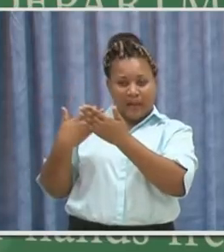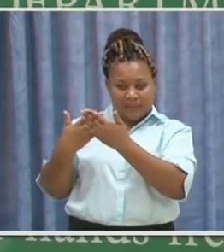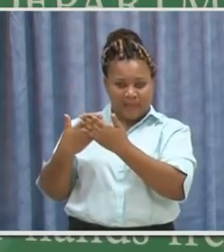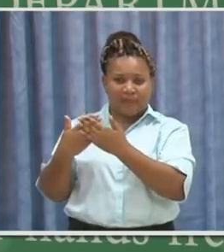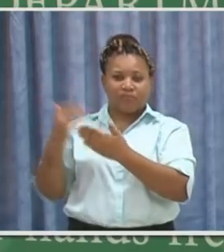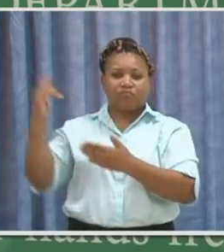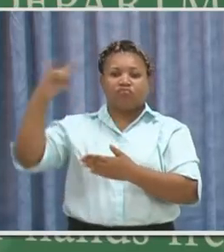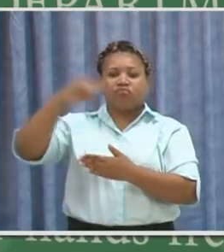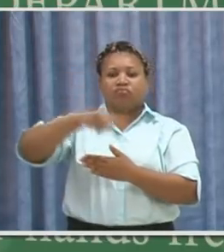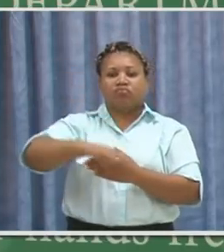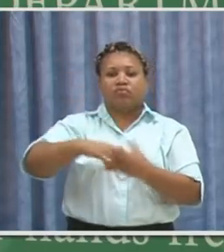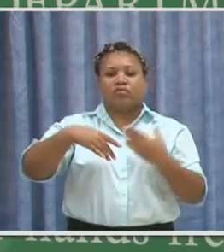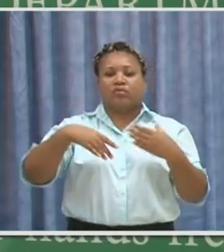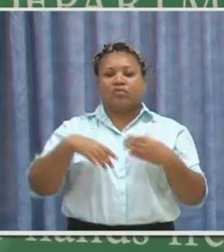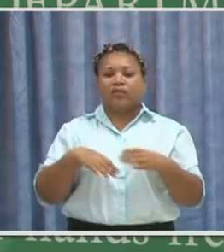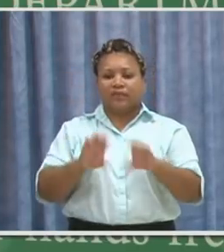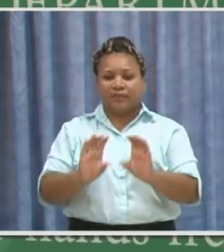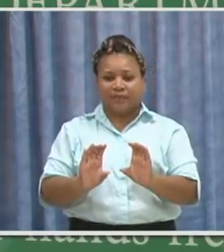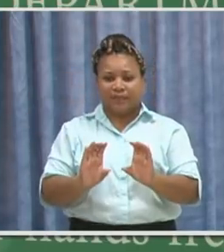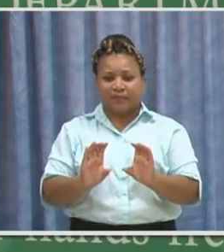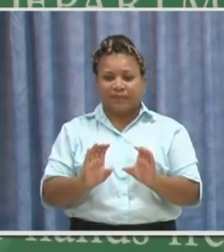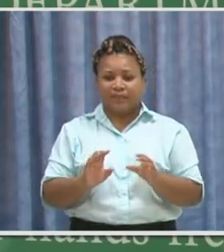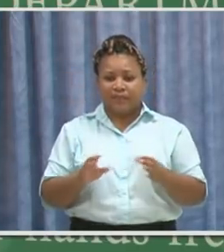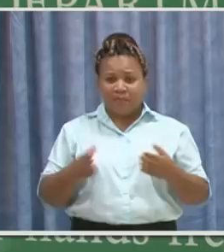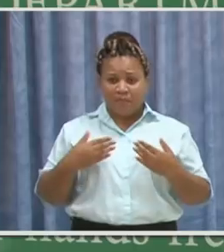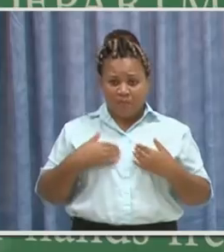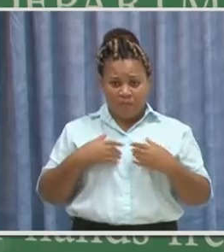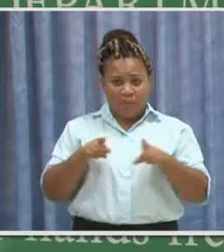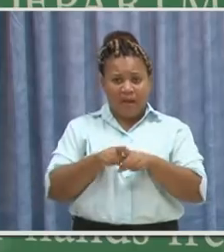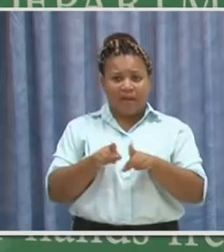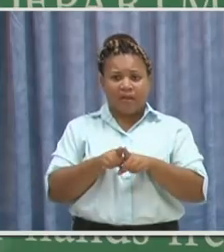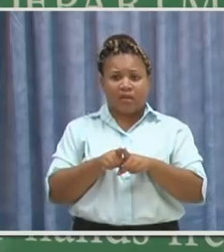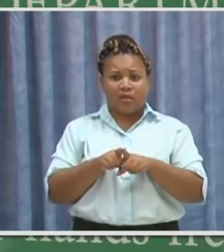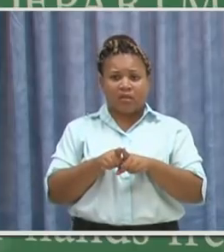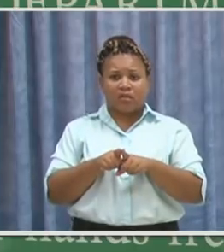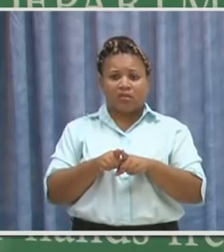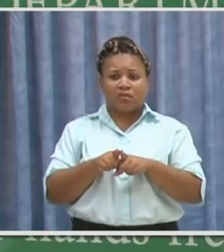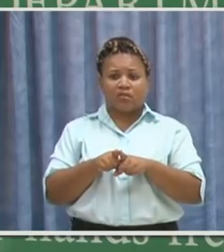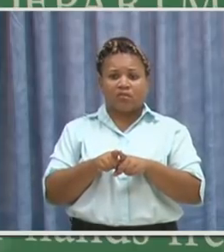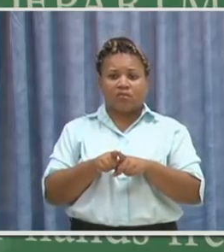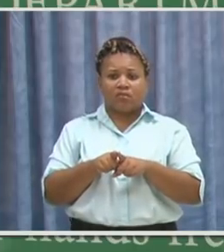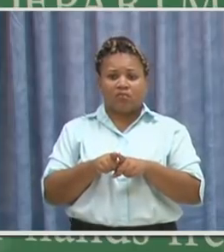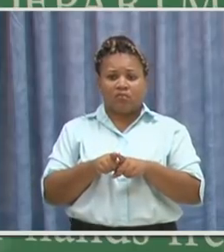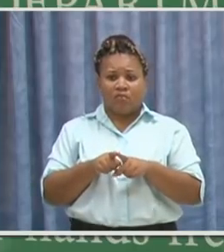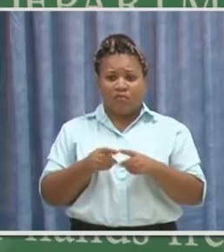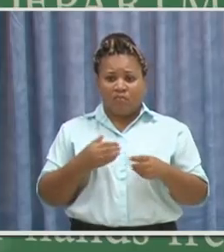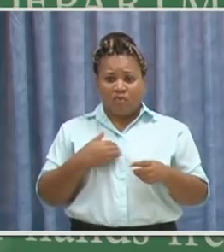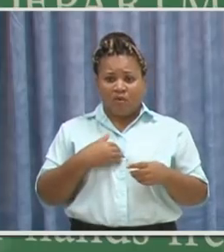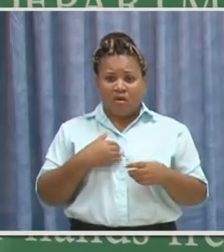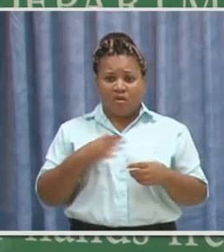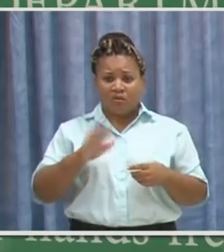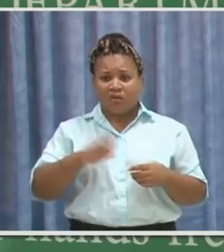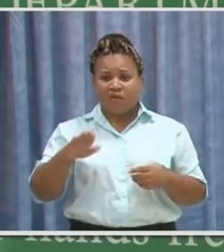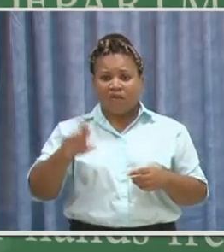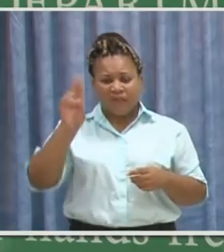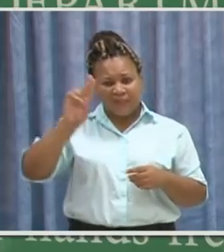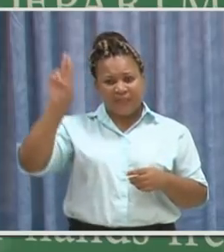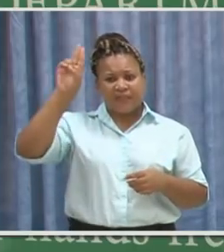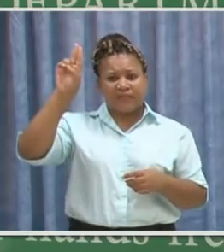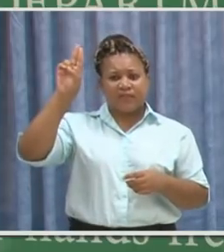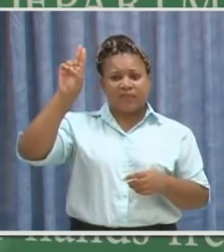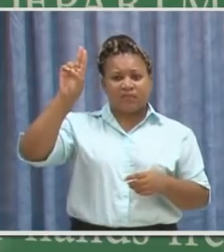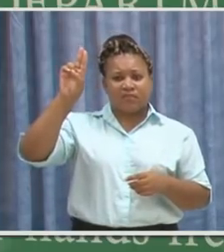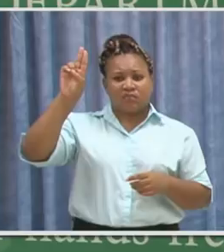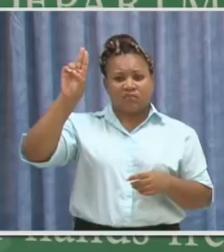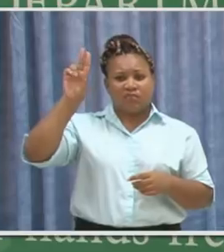Moi aussi, on a des enfants d'ailleurs. Et l'advice qu'on peut donner, ils parlent pour voyager là. pas qui envie voyager puis utiliser mais